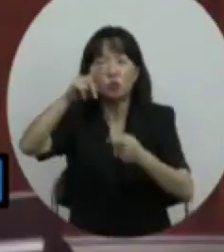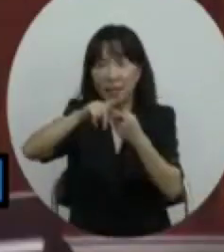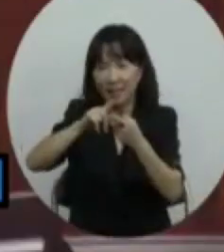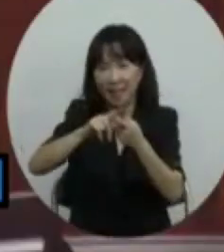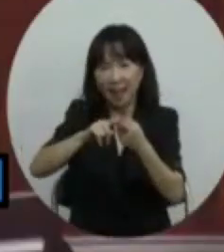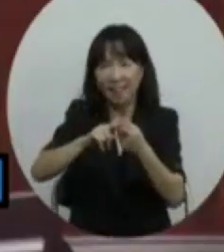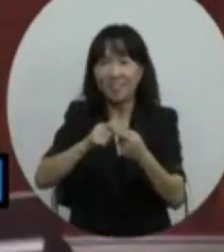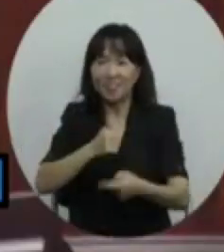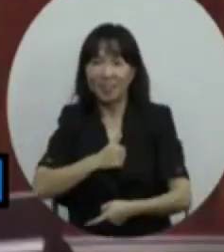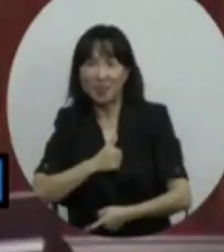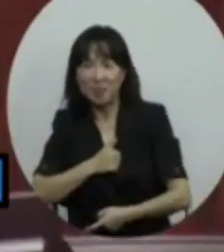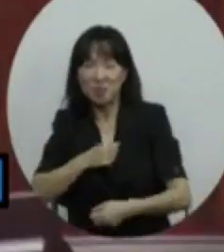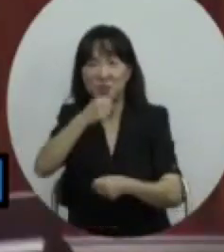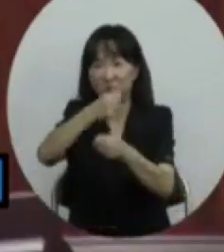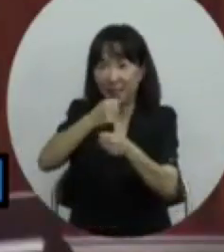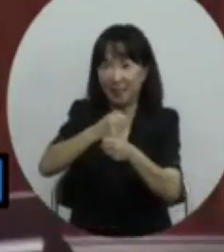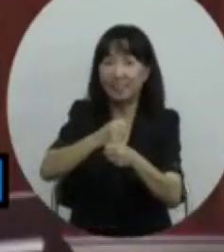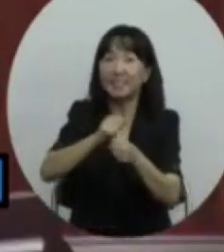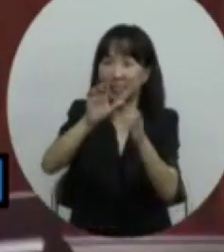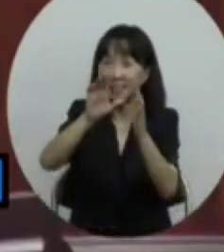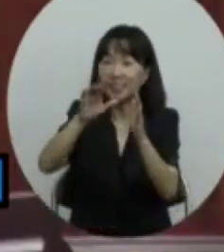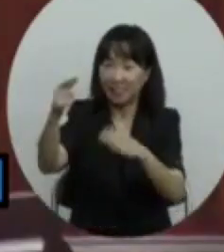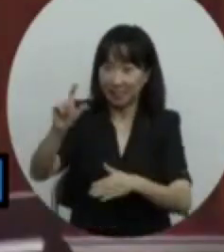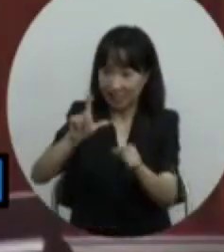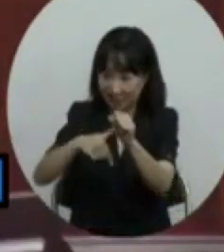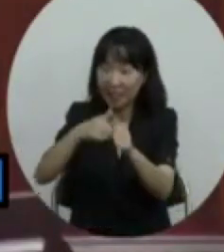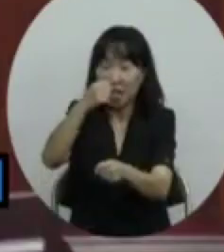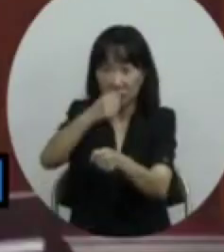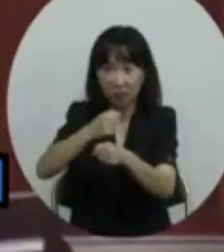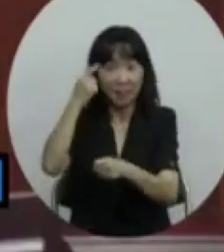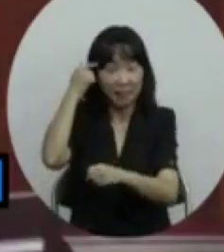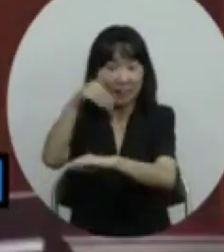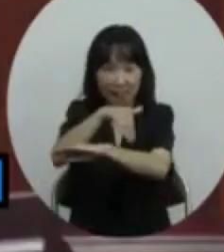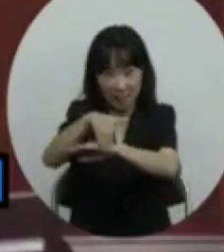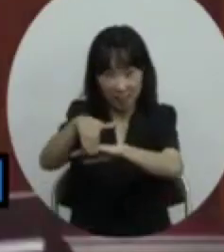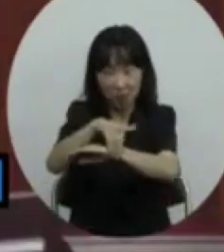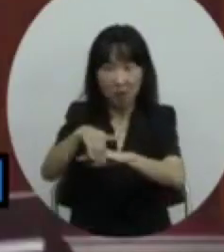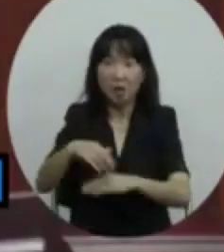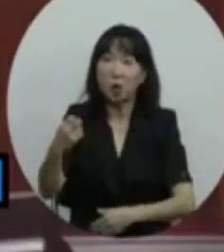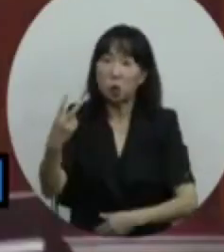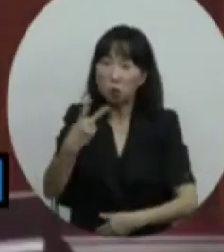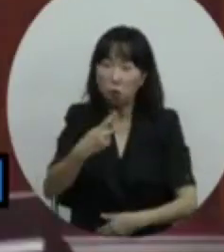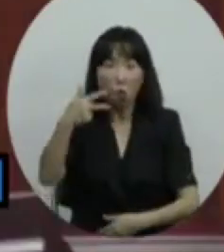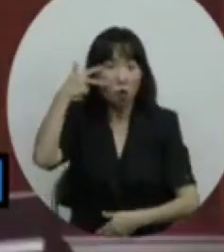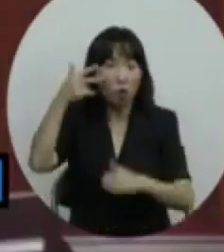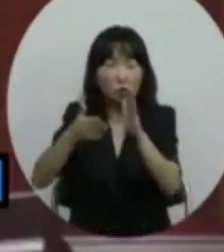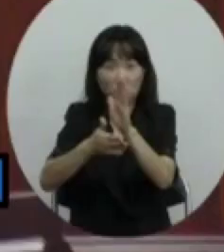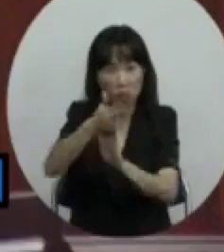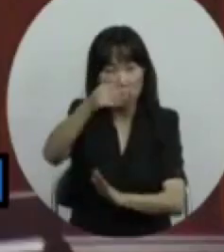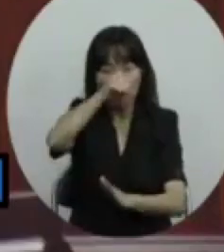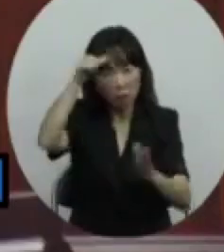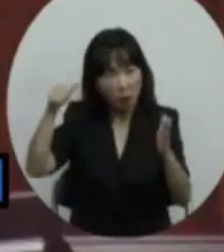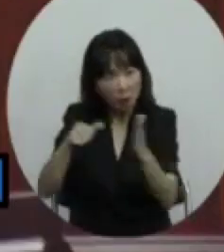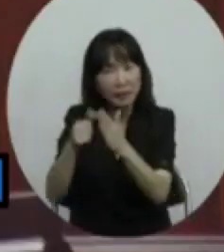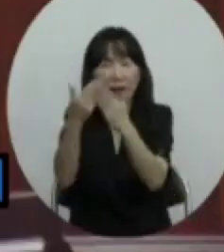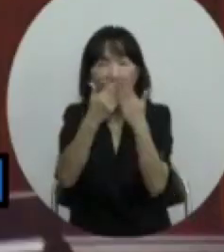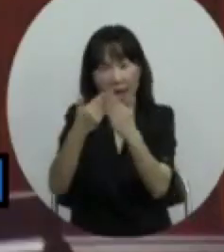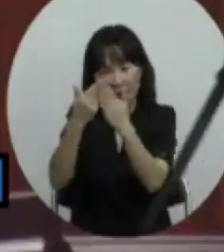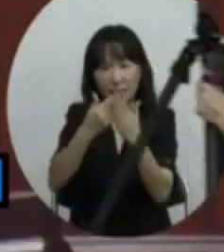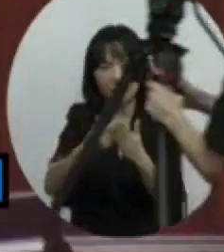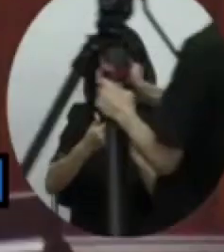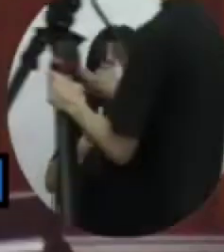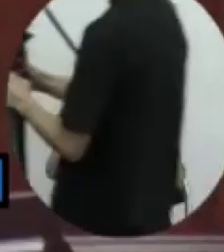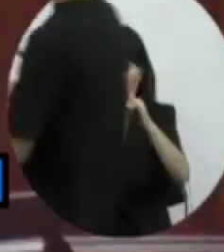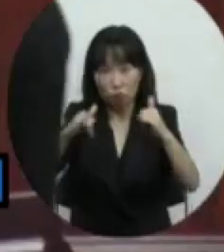합니다. 여주시 평생학급 평생학습기관 단체 및 읍면동